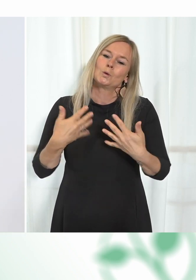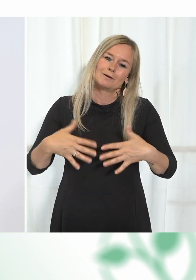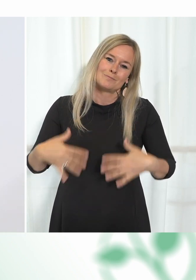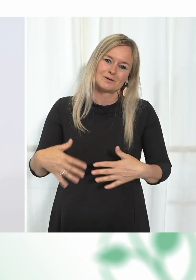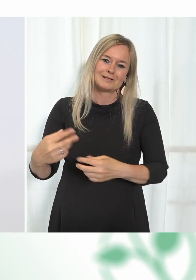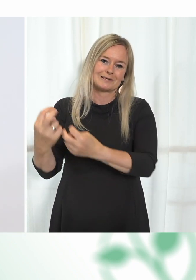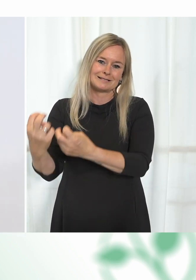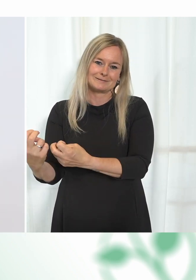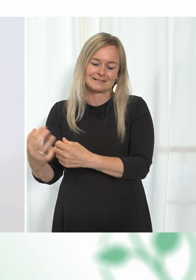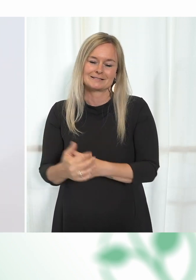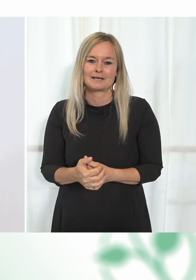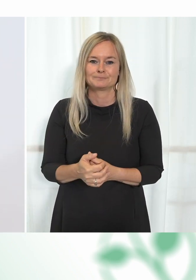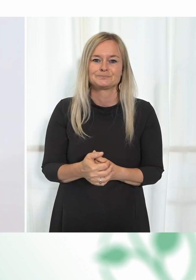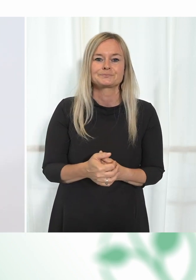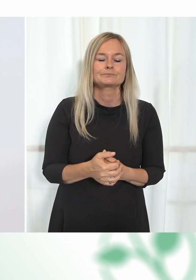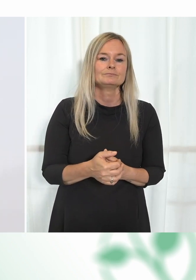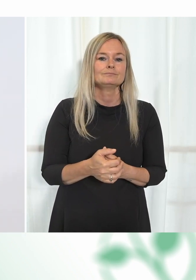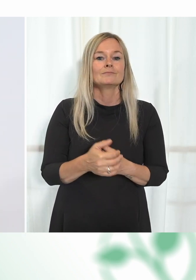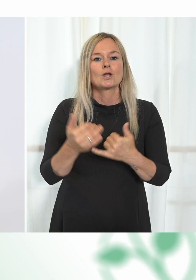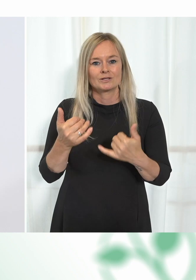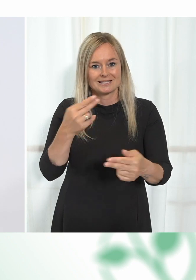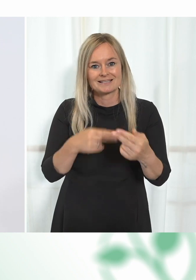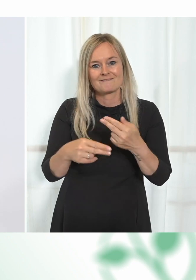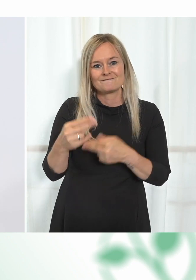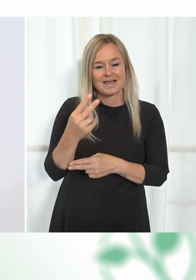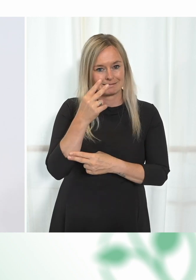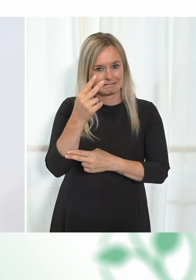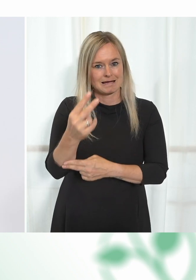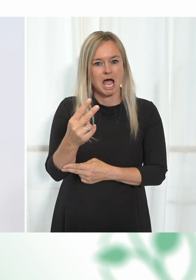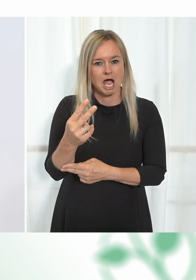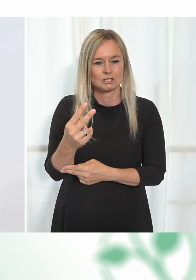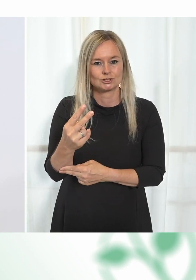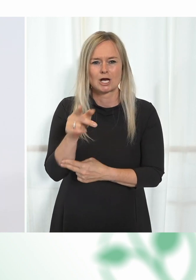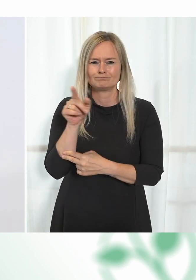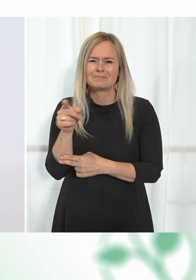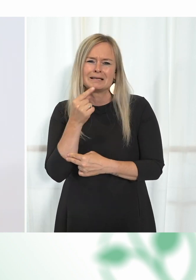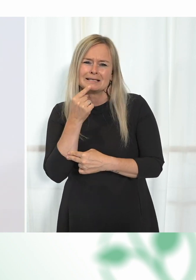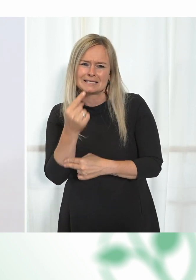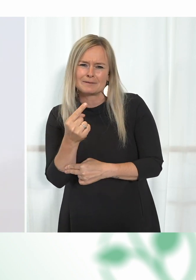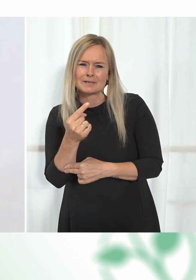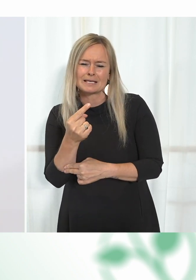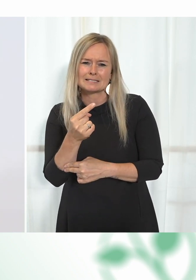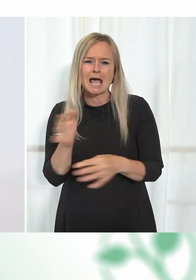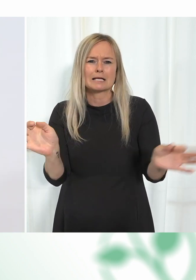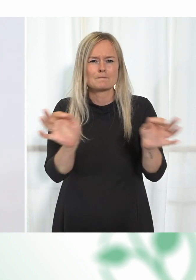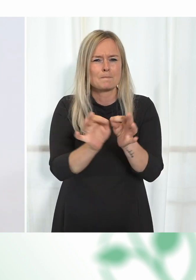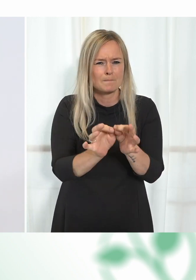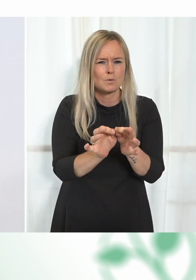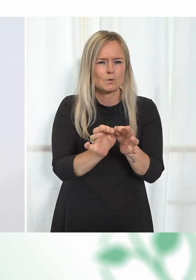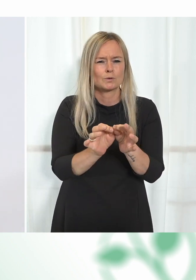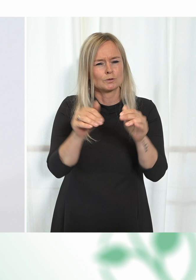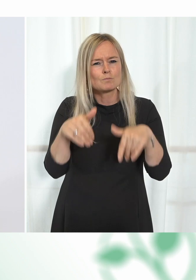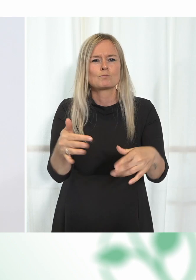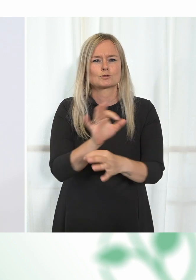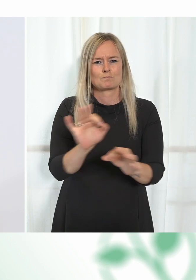bitten, denn wir wollen uns genau das weiter jetzt anschauen. Sie haben es gesagt, das Matching muss passen. Man muss die Leute dort einsetzen, wo sie auch die Fähigkeiten haben. Mich